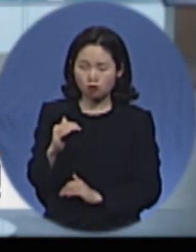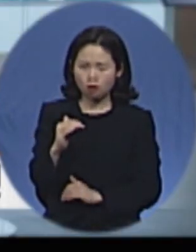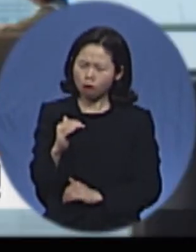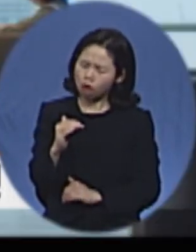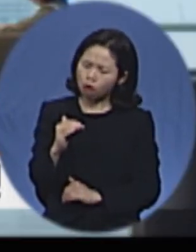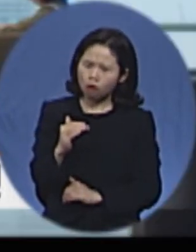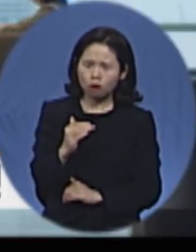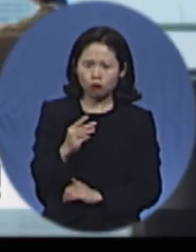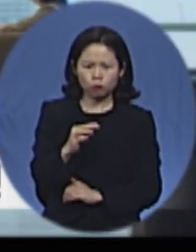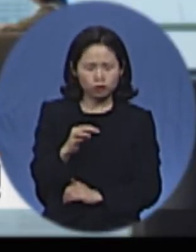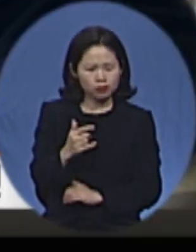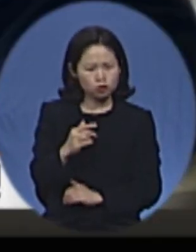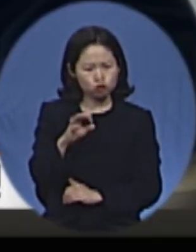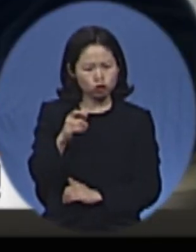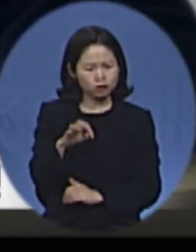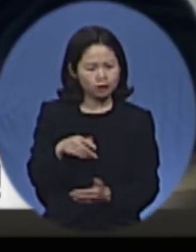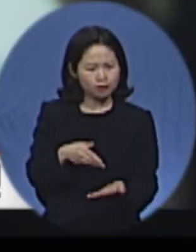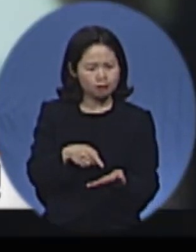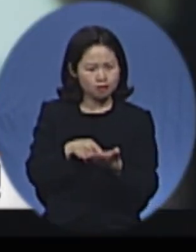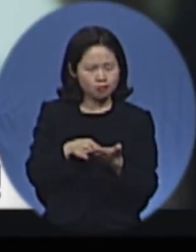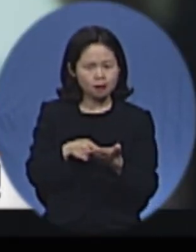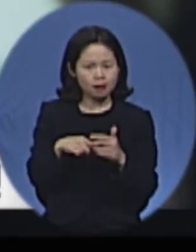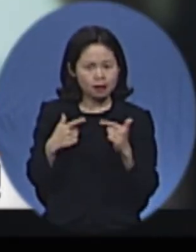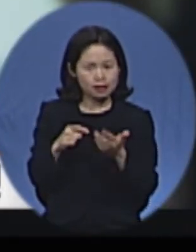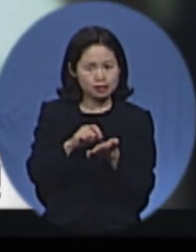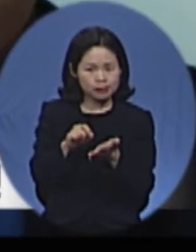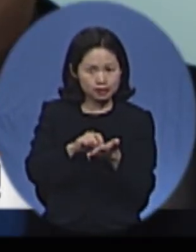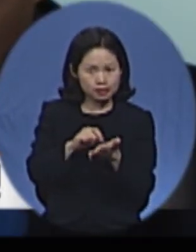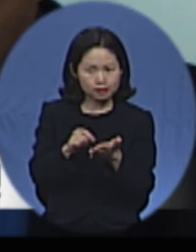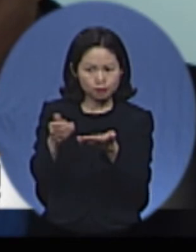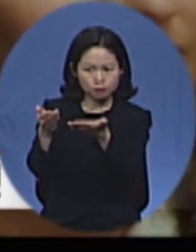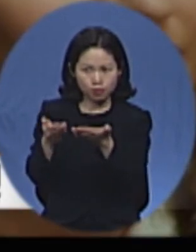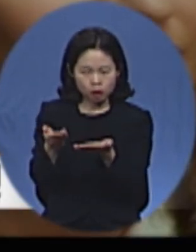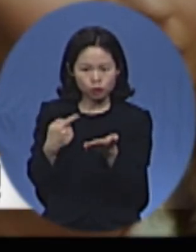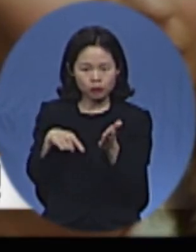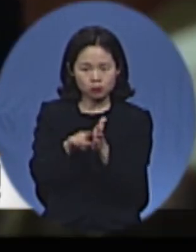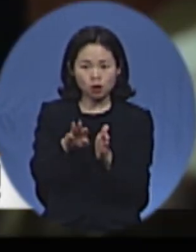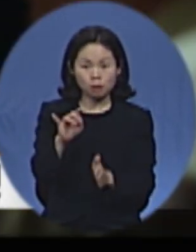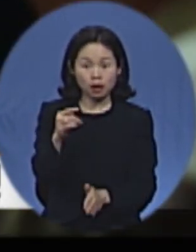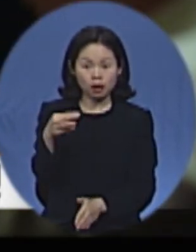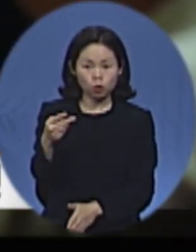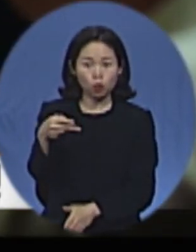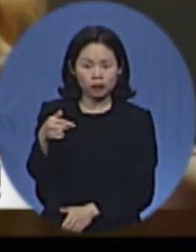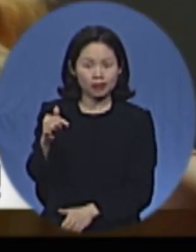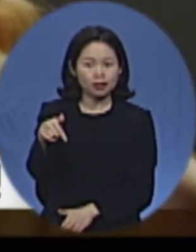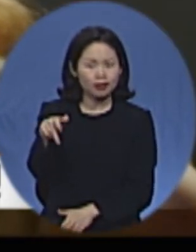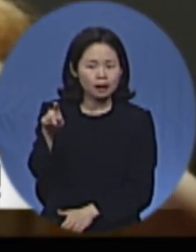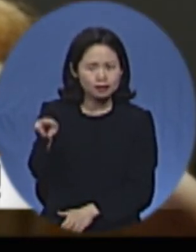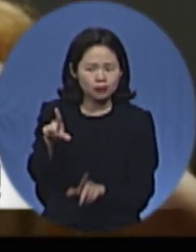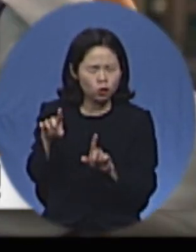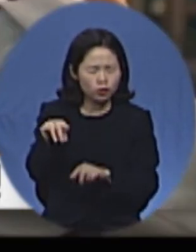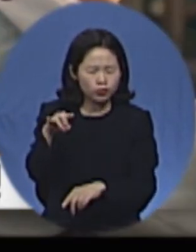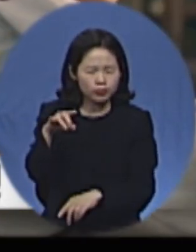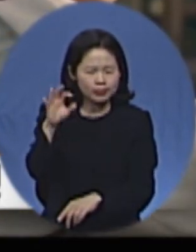토니는 유언장에 언급된 일기장을 받기 위해 베로니카를 수소문하기 시작한다.